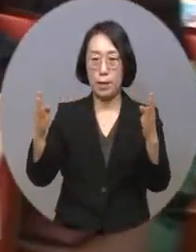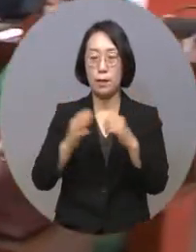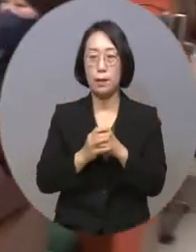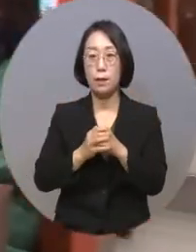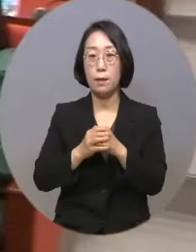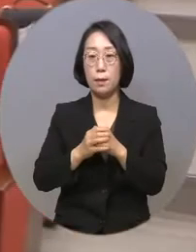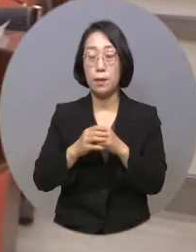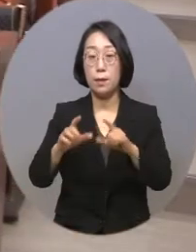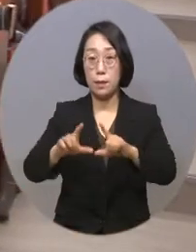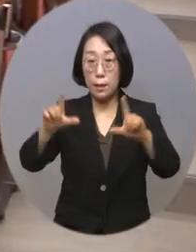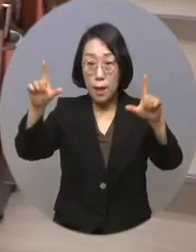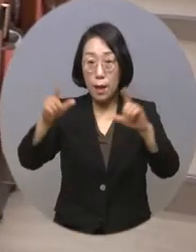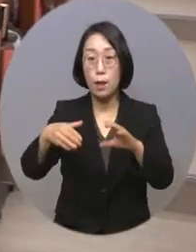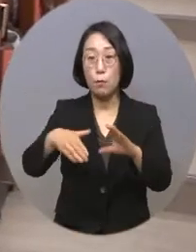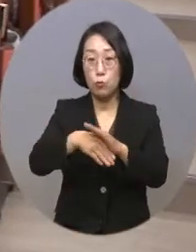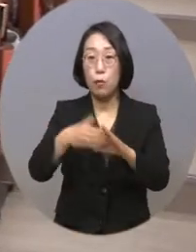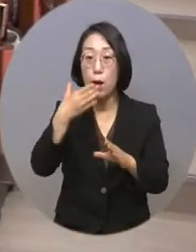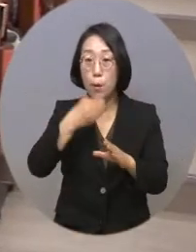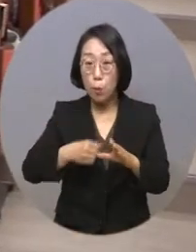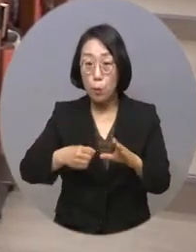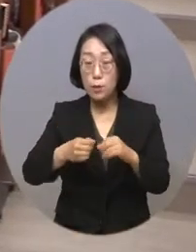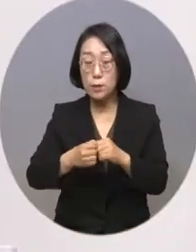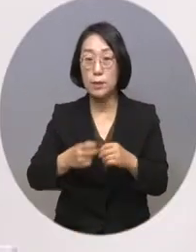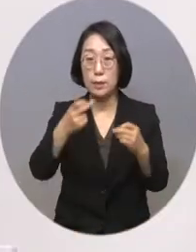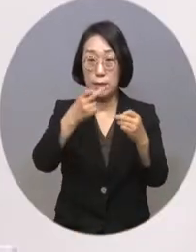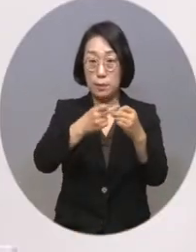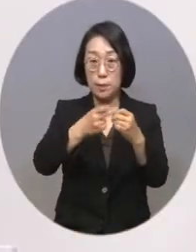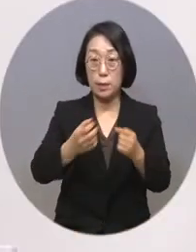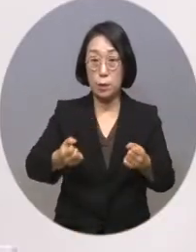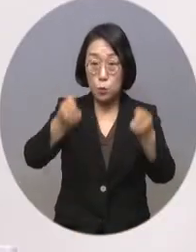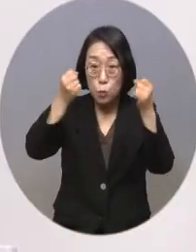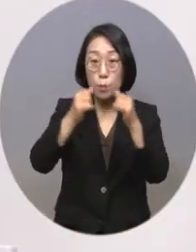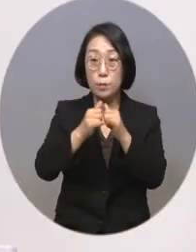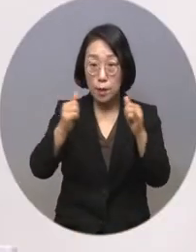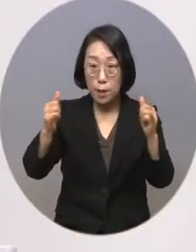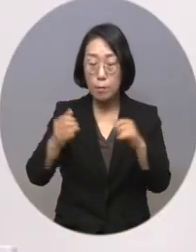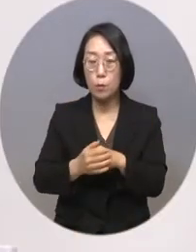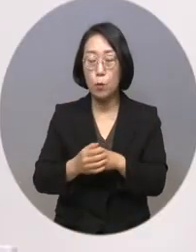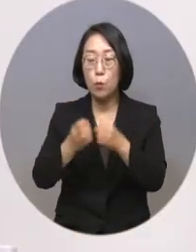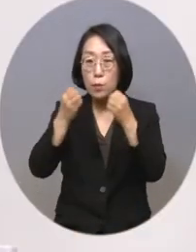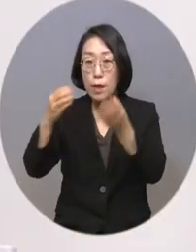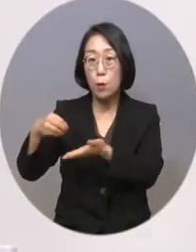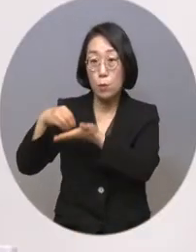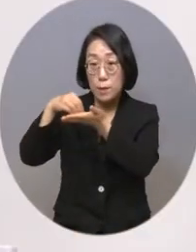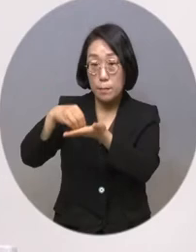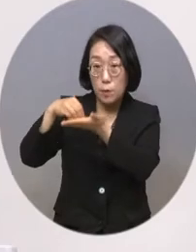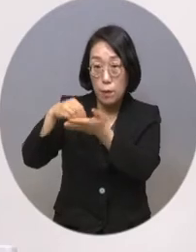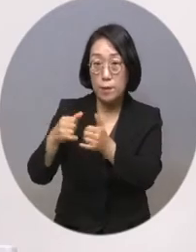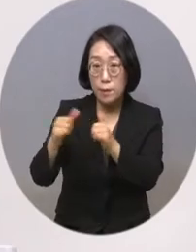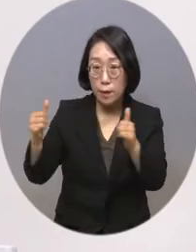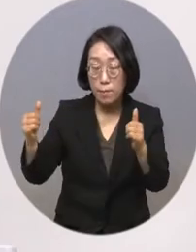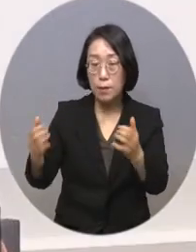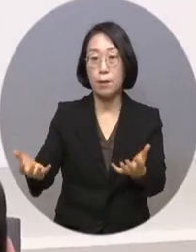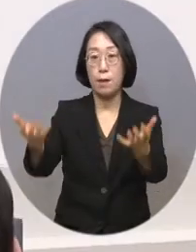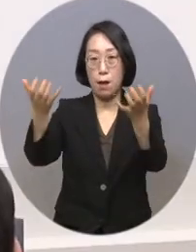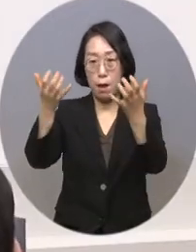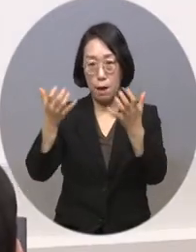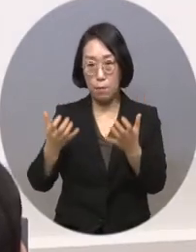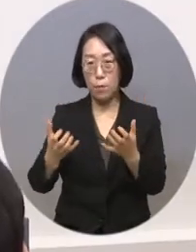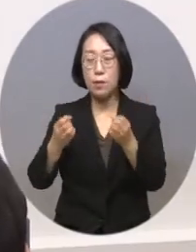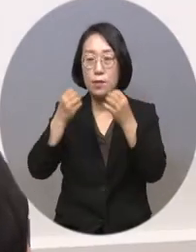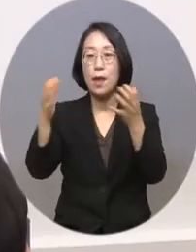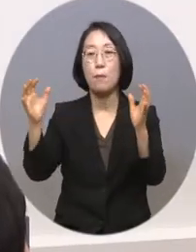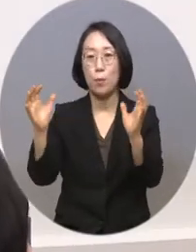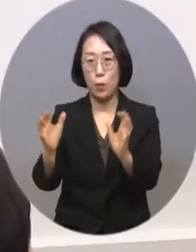본 행사에서는 문화복지 실리 5 과정 12기 수료생 들을 비롯해 많은 신입생들이 참석하여 함께 오리엔테이션 시간을